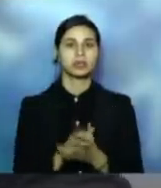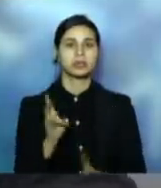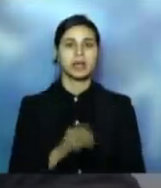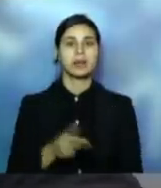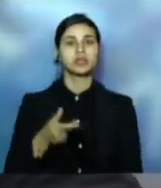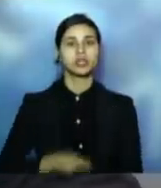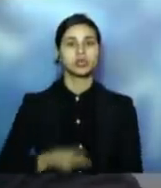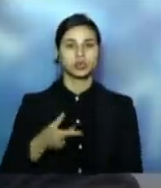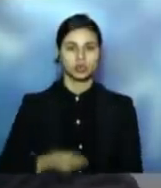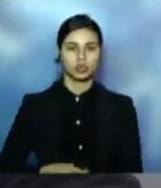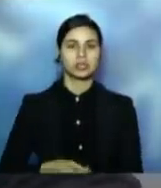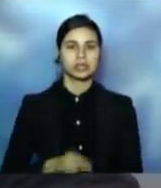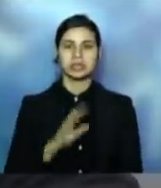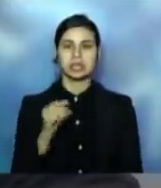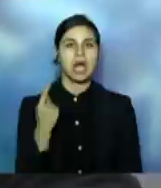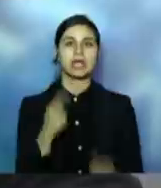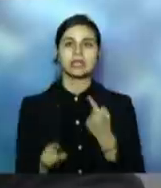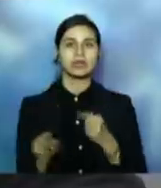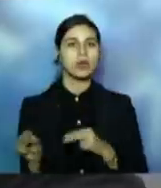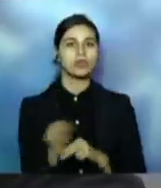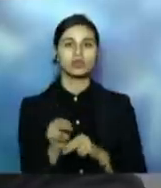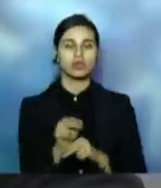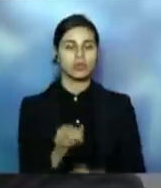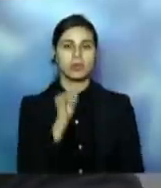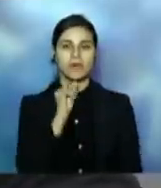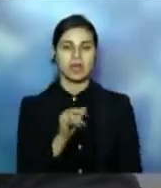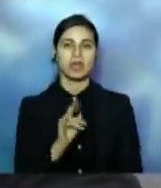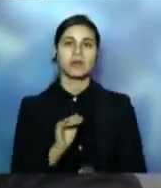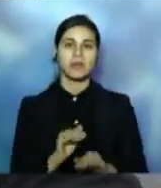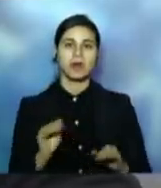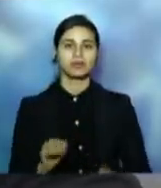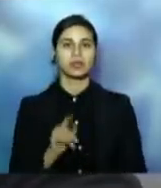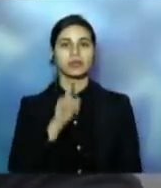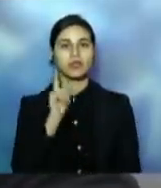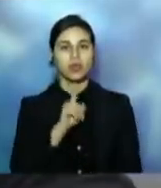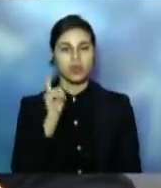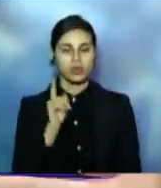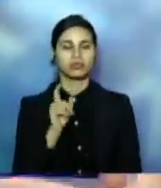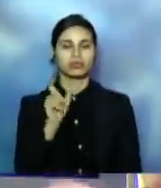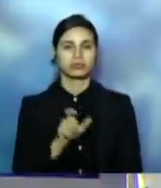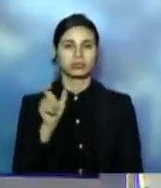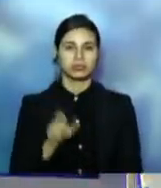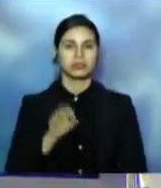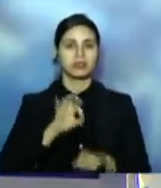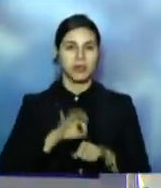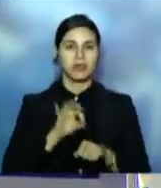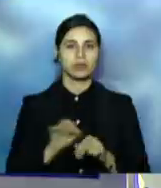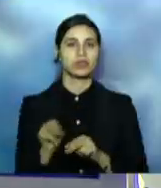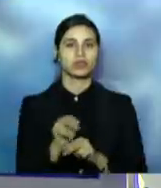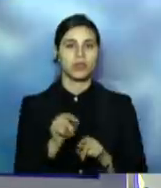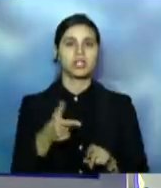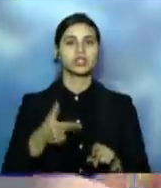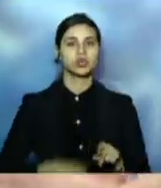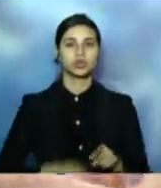ინსულინი, რომელსაც ალტერნატივა არ გააჩნია ბავშვთა, მოზარდთა და ახალგაზრდა მკურნალ ახალგაზრდა პიროვნებათა